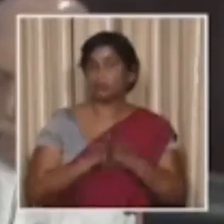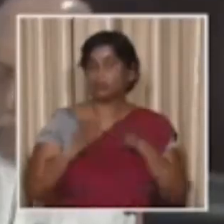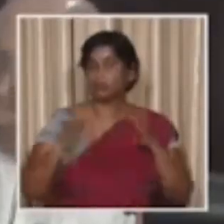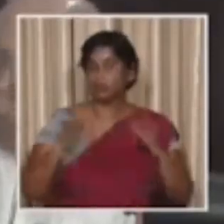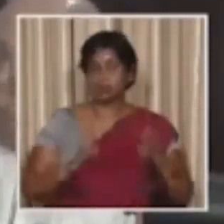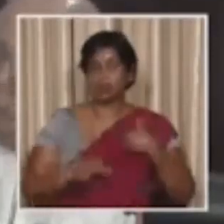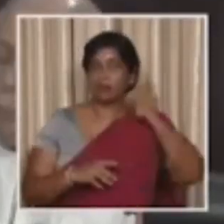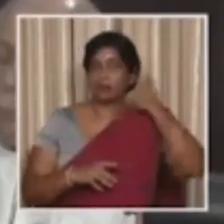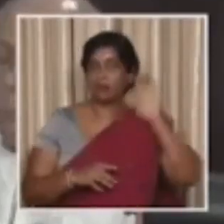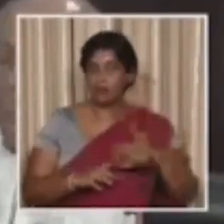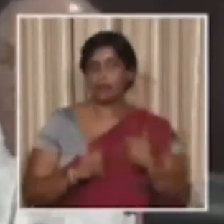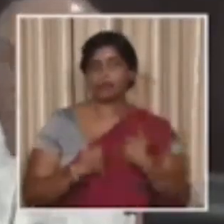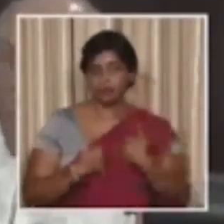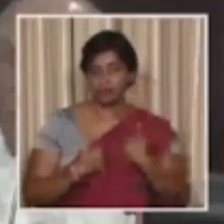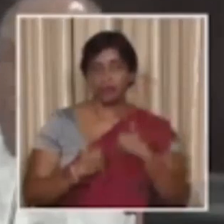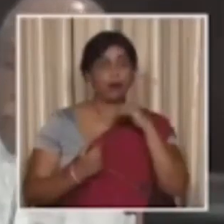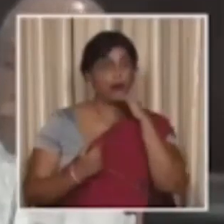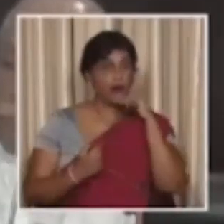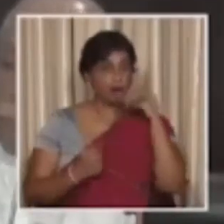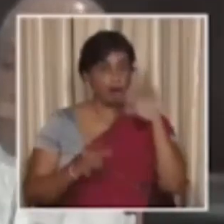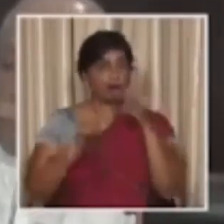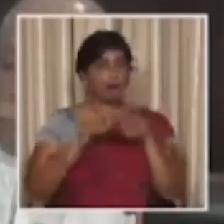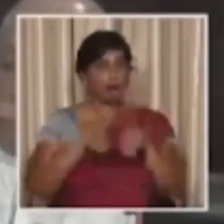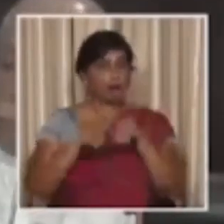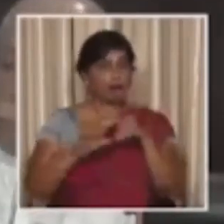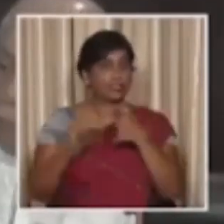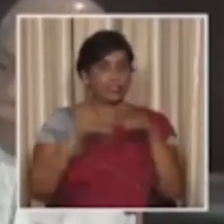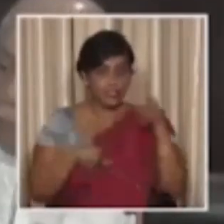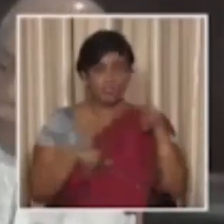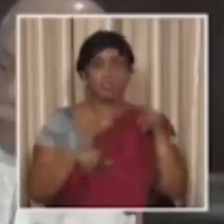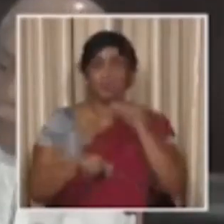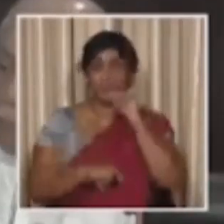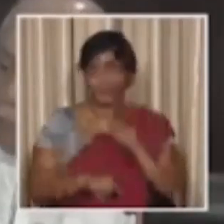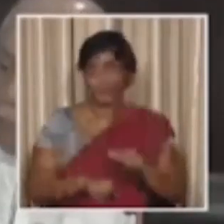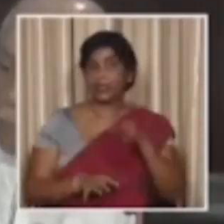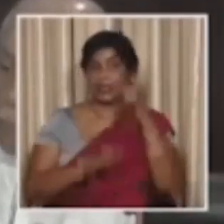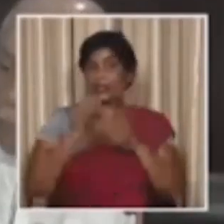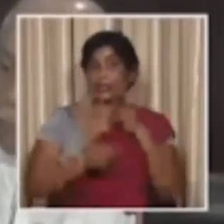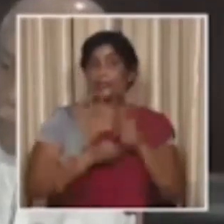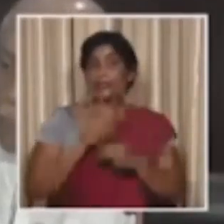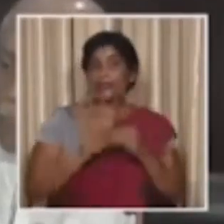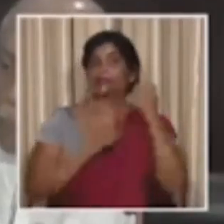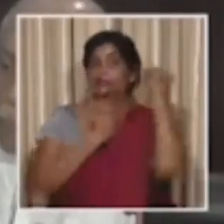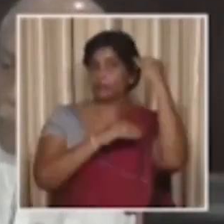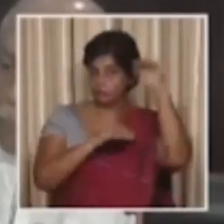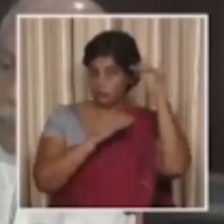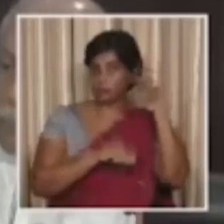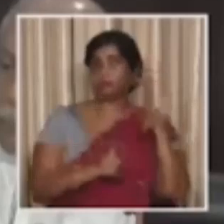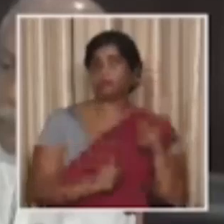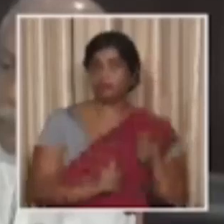වර්ධනය කිරීමට අපගේ අරමුණයි අඹේවල ගොවිපළෙන් දැනට ඇත්ත වශයෙන්ම කිරි නිෂ්පාදනය අපනයනය